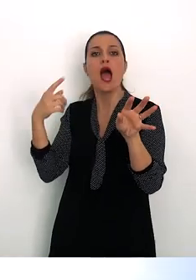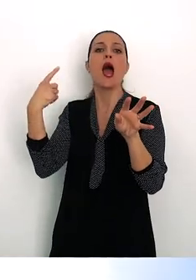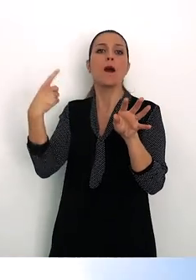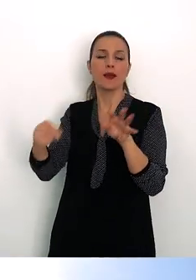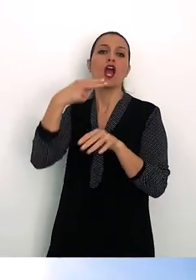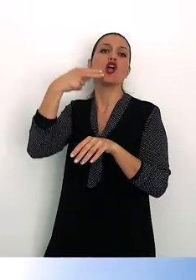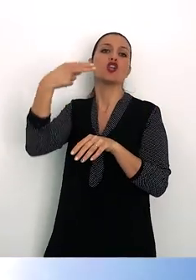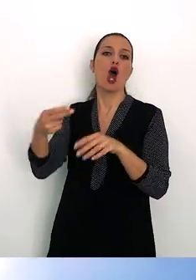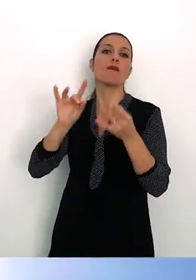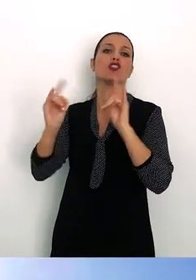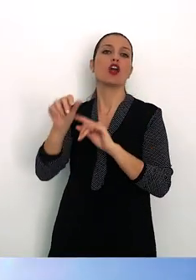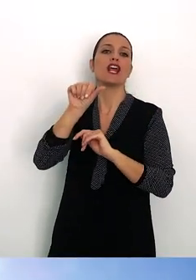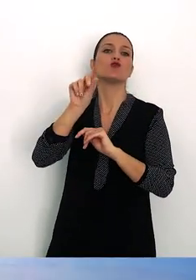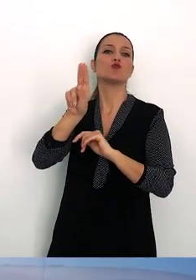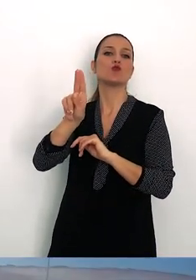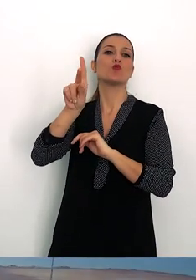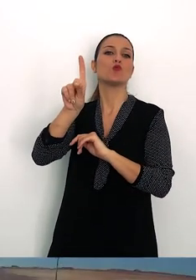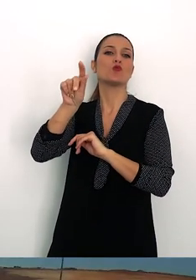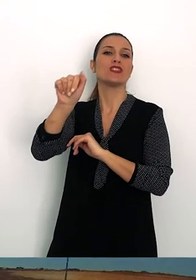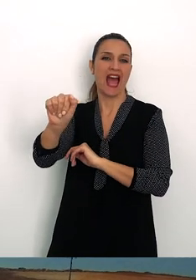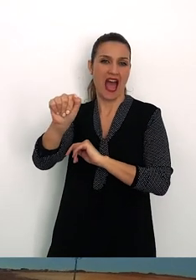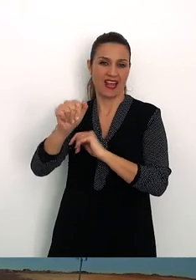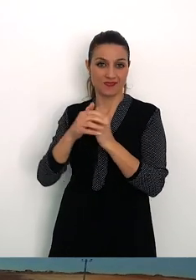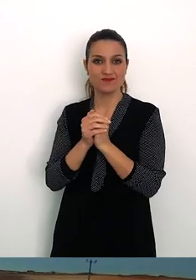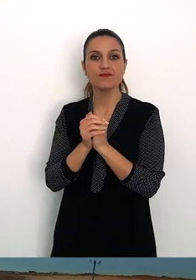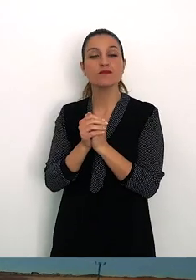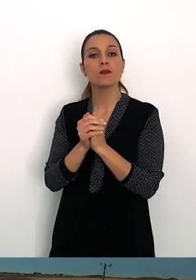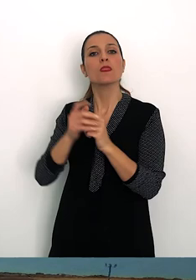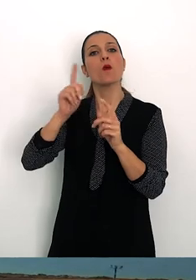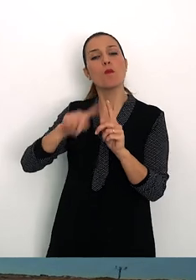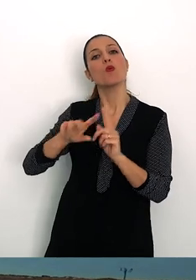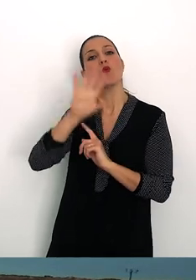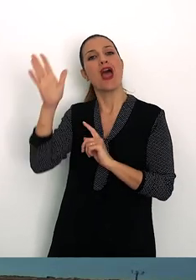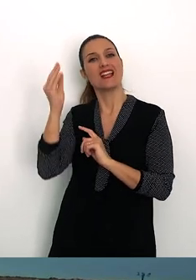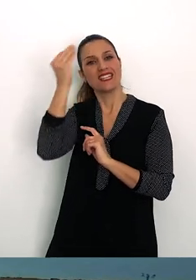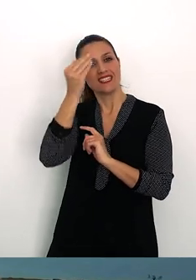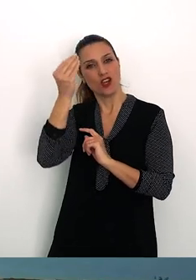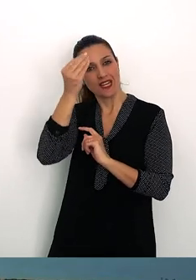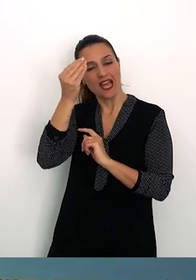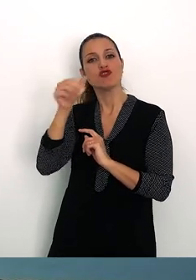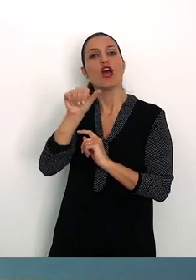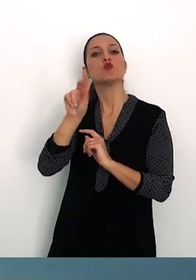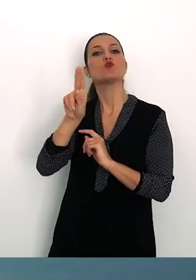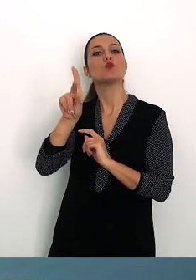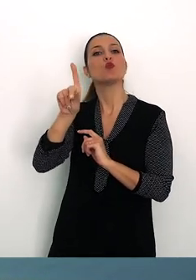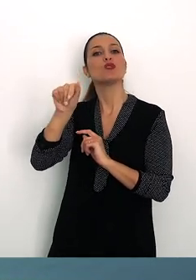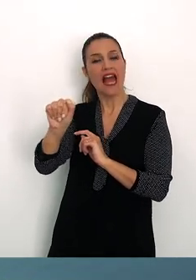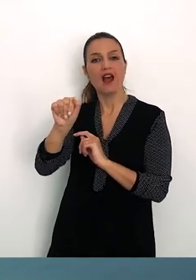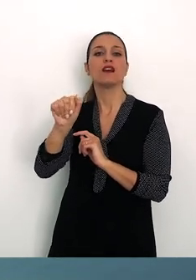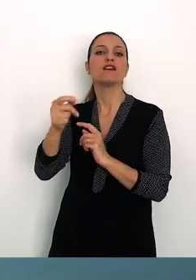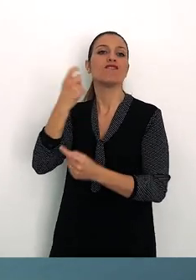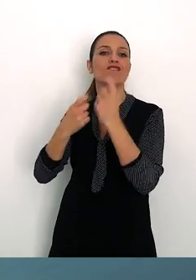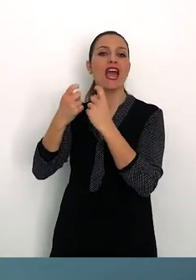Suda. Molto suggestiva è anche la teoria secondo cui il nome Suda derivi da Udor, ossia